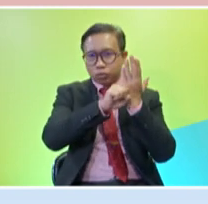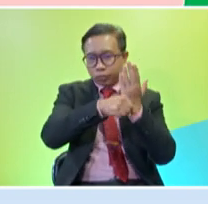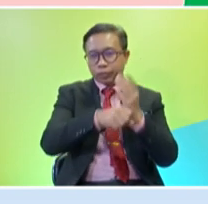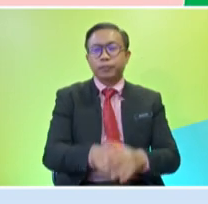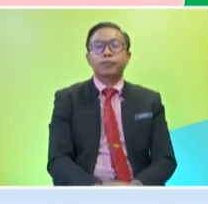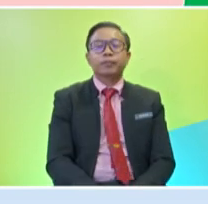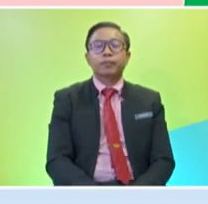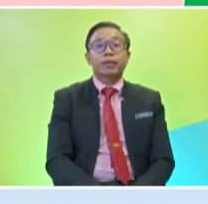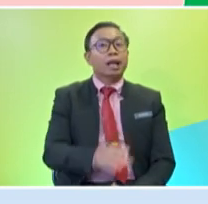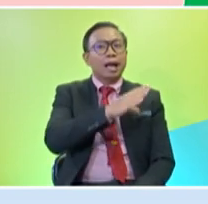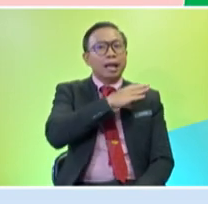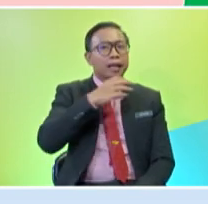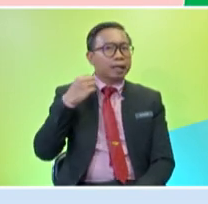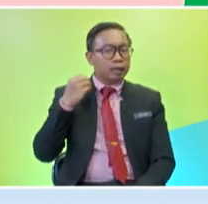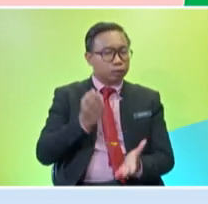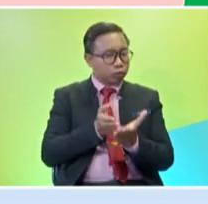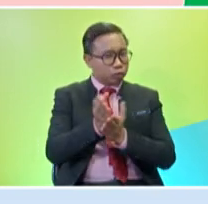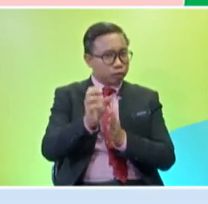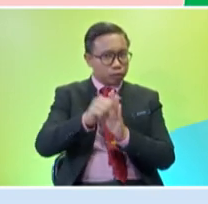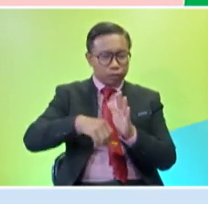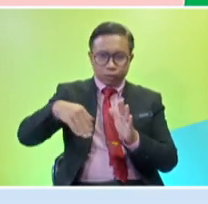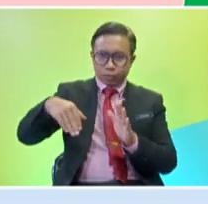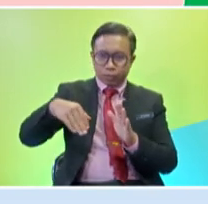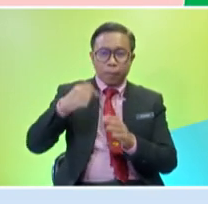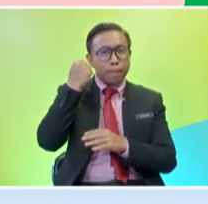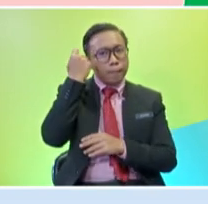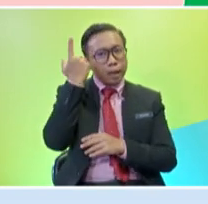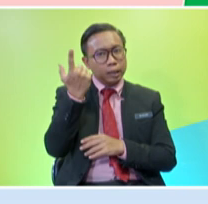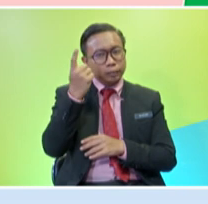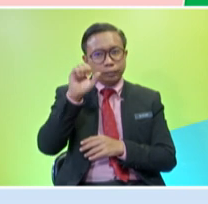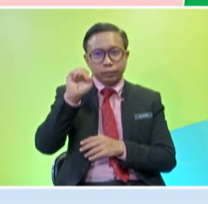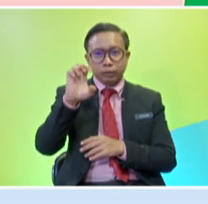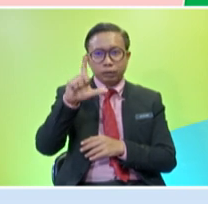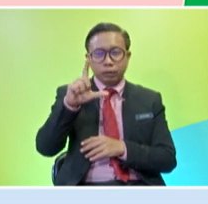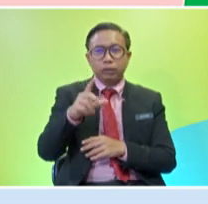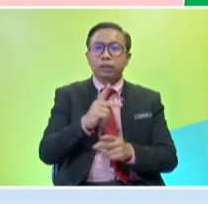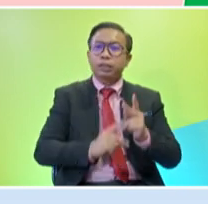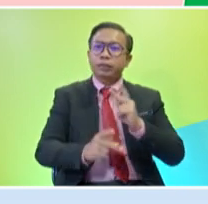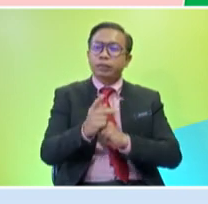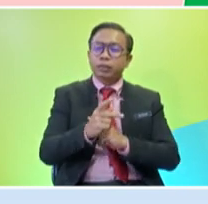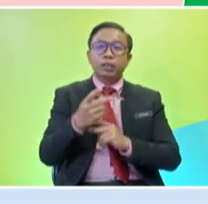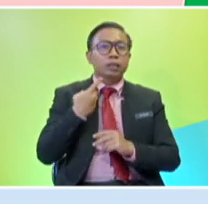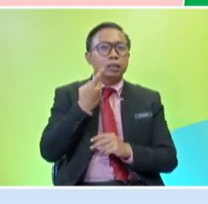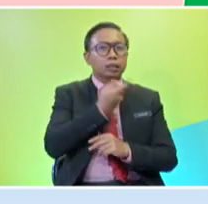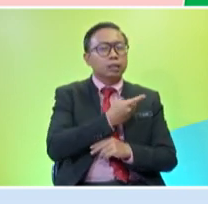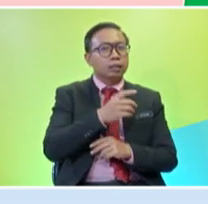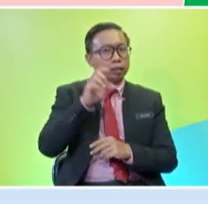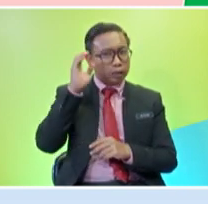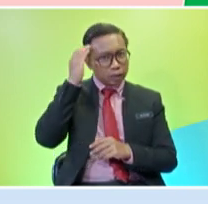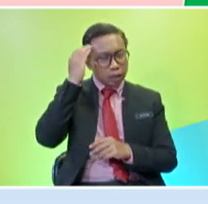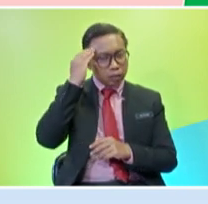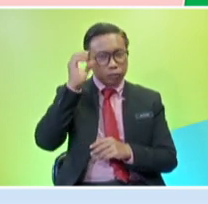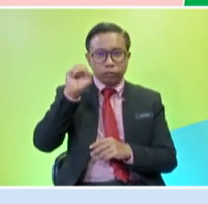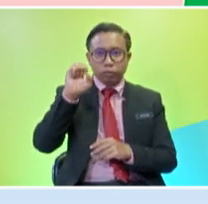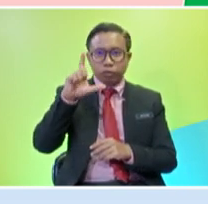dan seterusnya sebelum kita memahami sel kimia kita perlu tahu apa itu sel